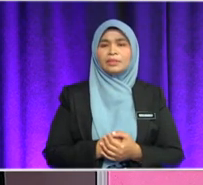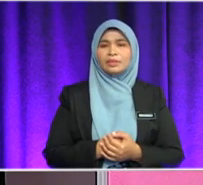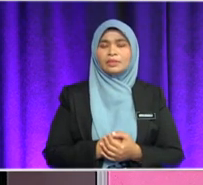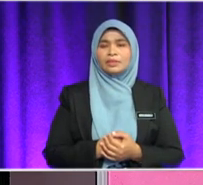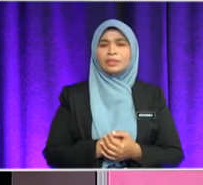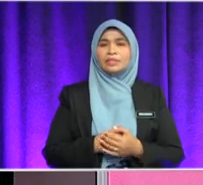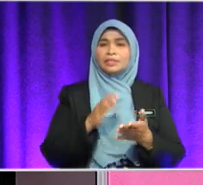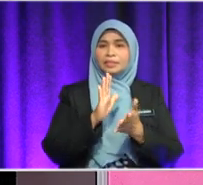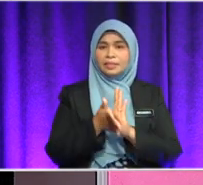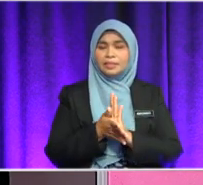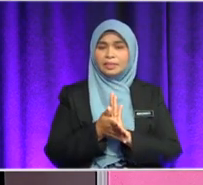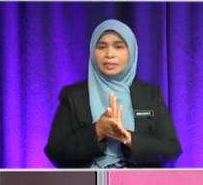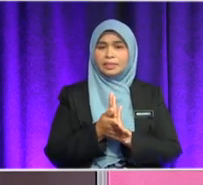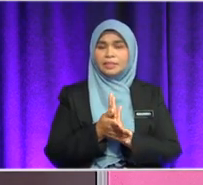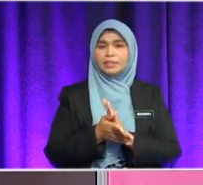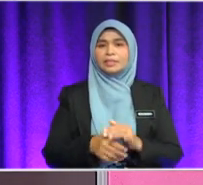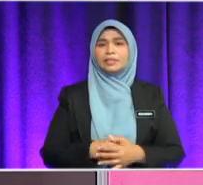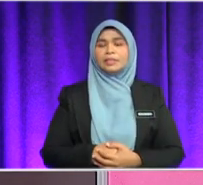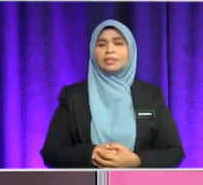sahabat-sahabat semua sahabat-sahabat